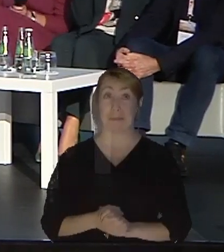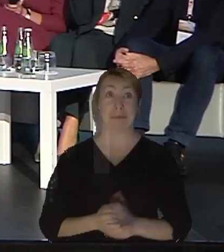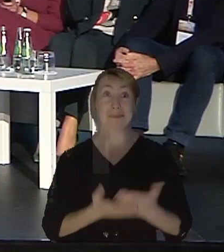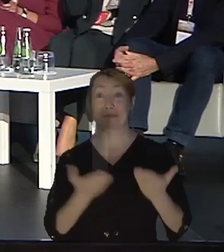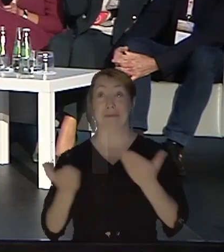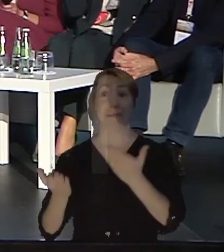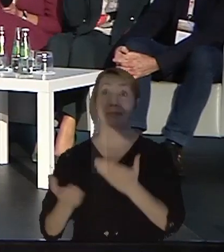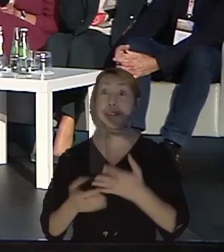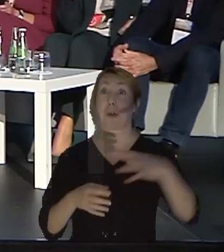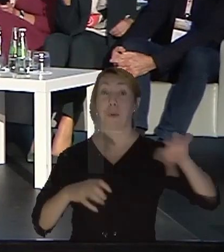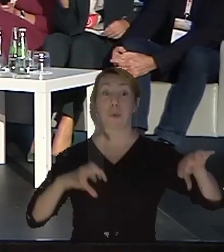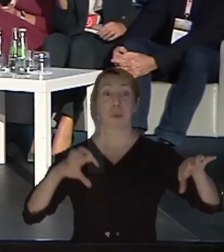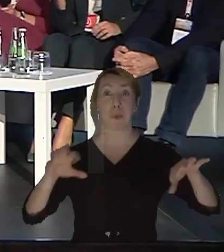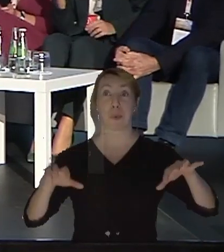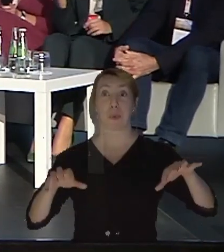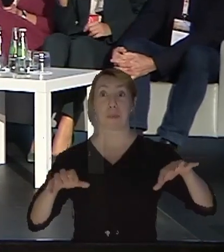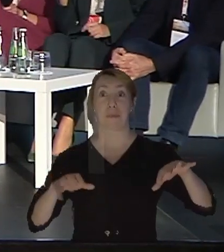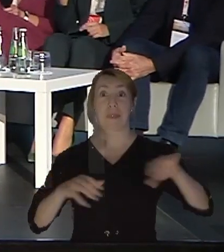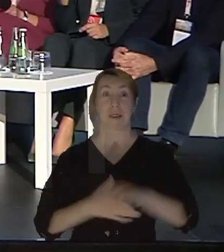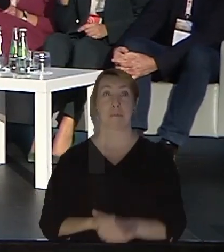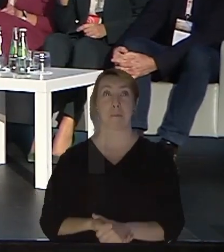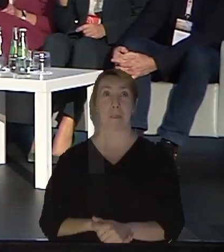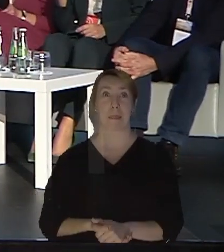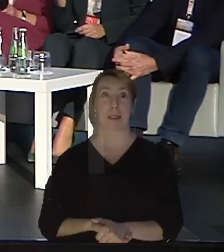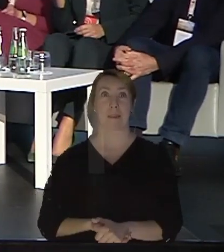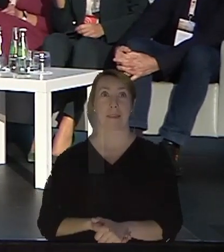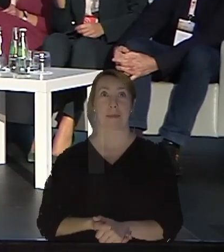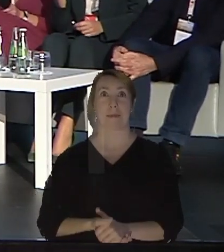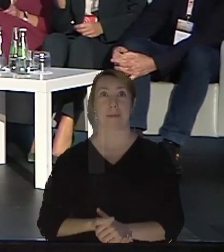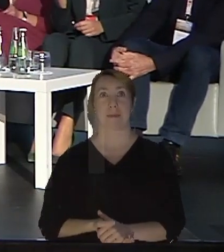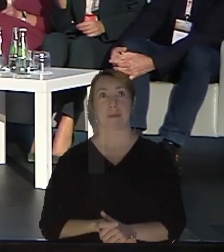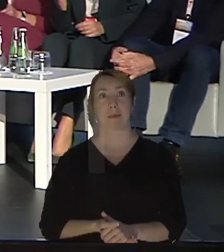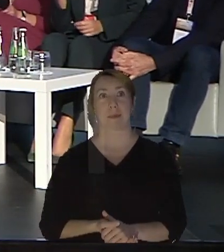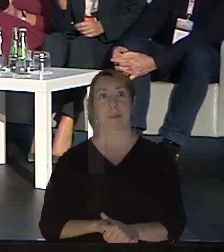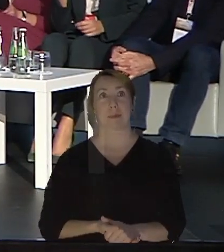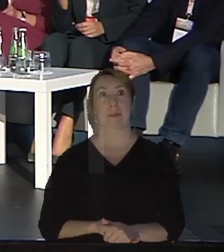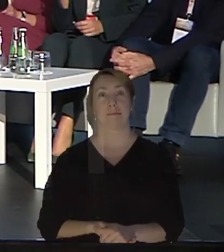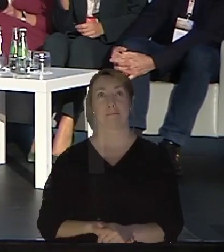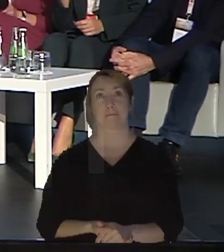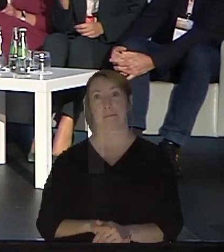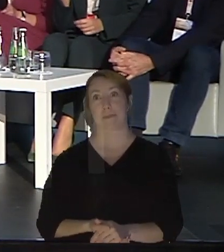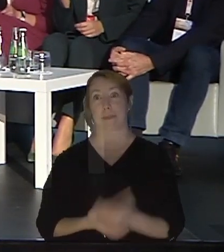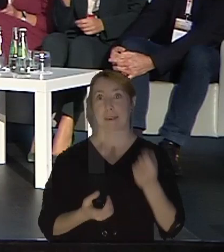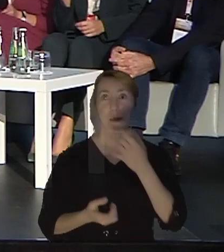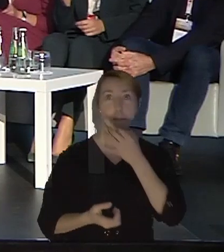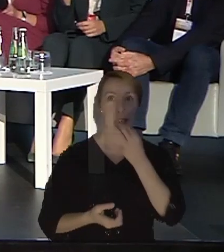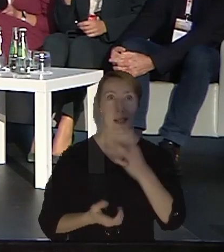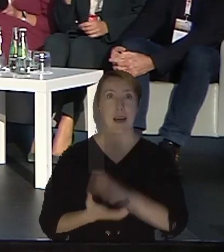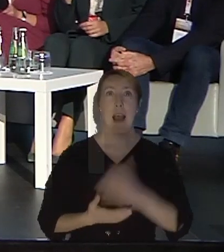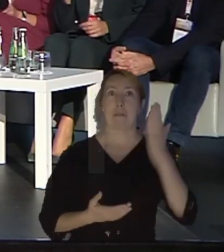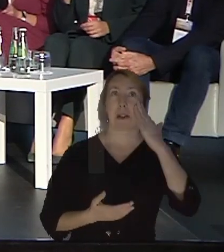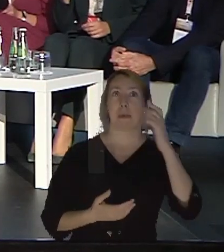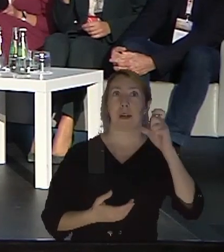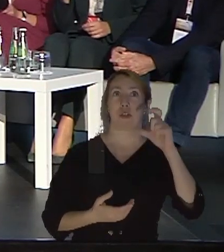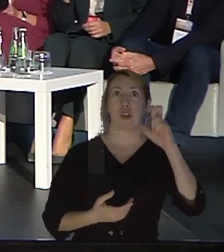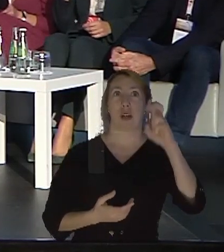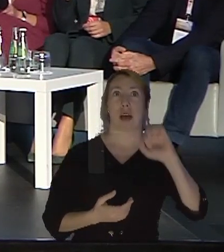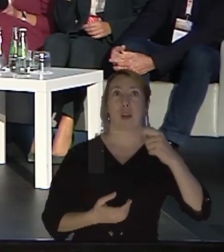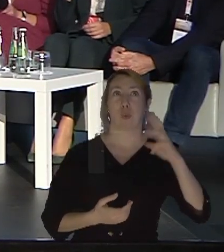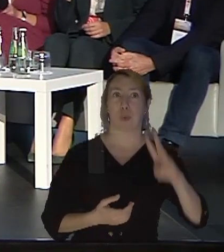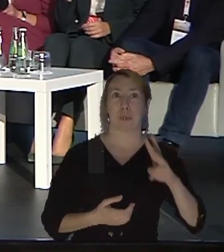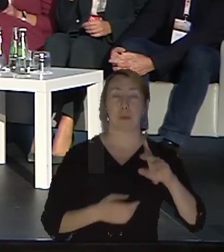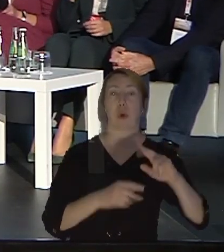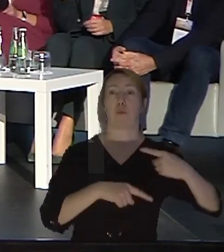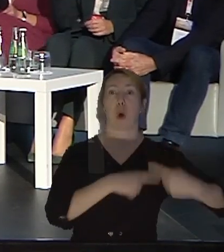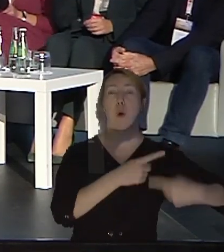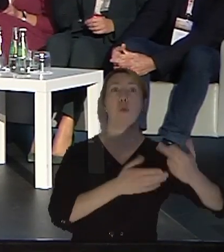mówi grupa? Zaraz zobaczymy, zaraz ich zapytamy. Ja wiem, że z Ciechanowa pochodzi Doda na pewno, ale to